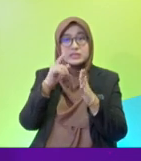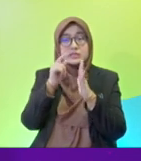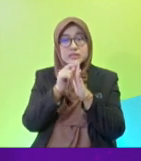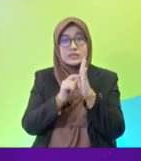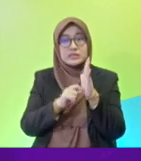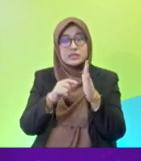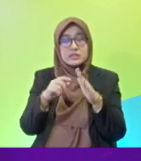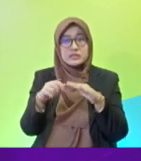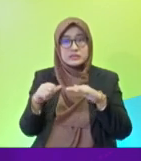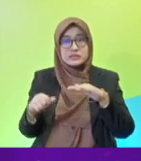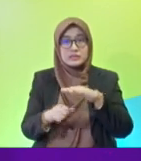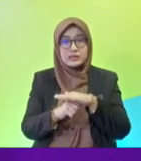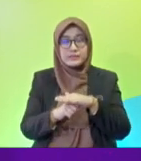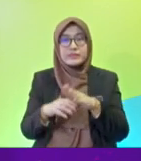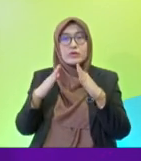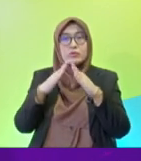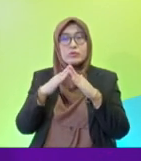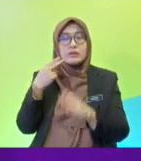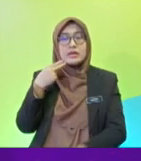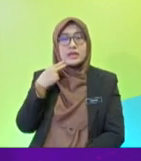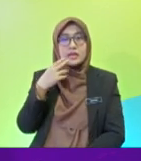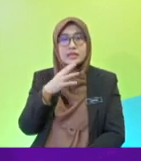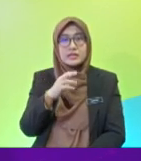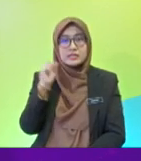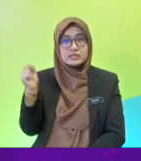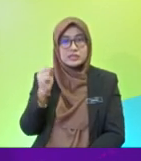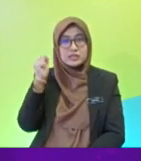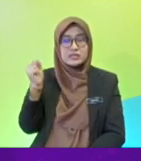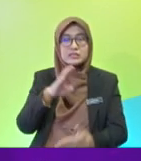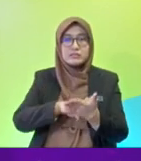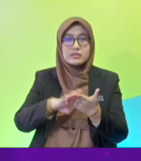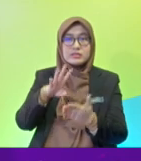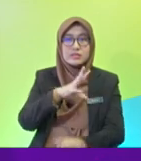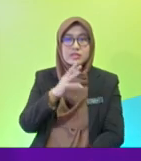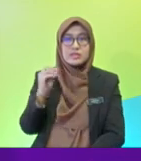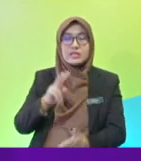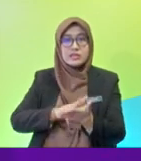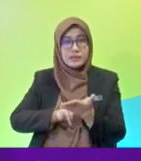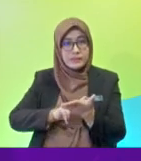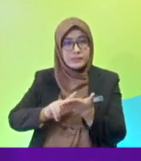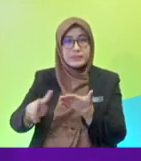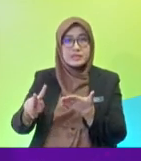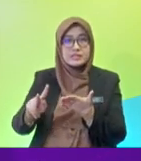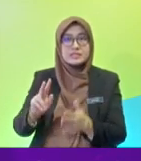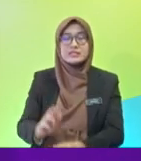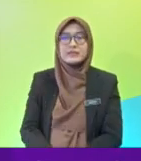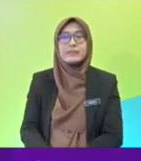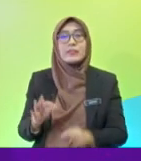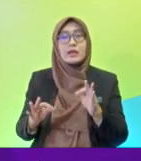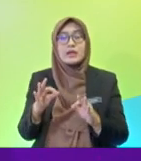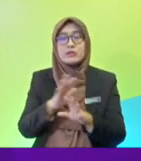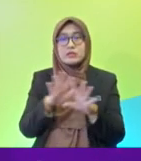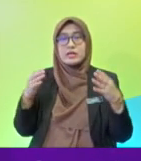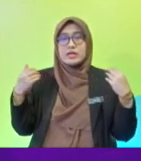rumah Hana sentiasa bersih dan kemasy kalau tak ada sampah tak di kotoran